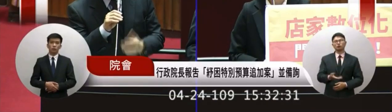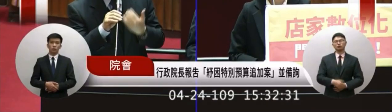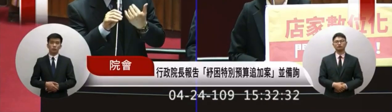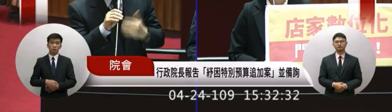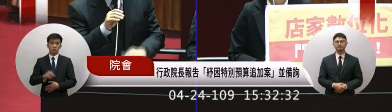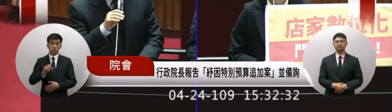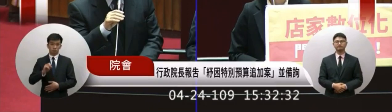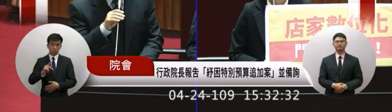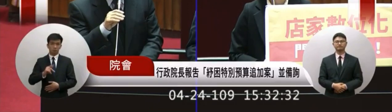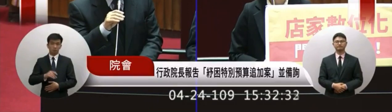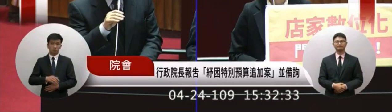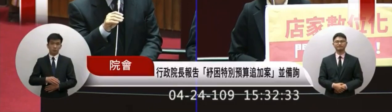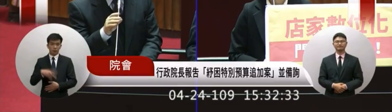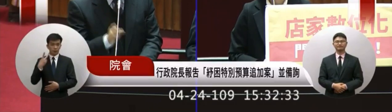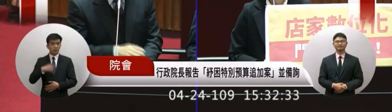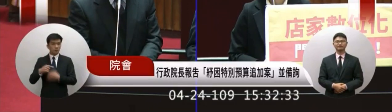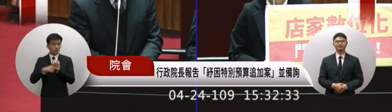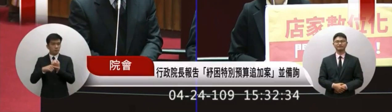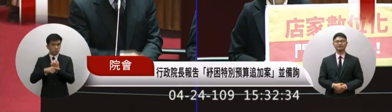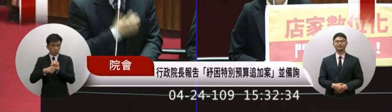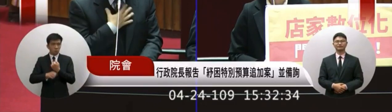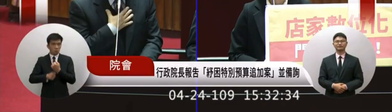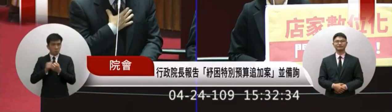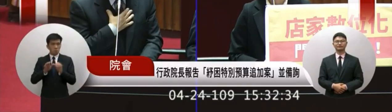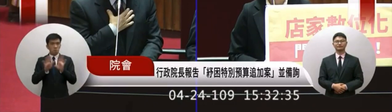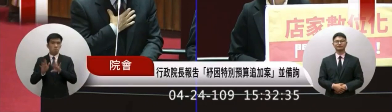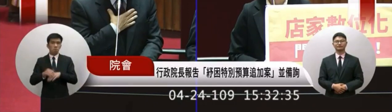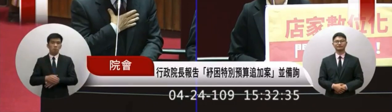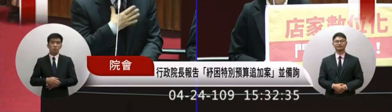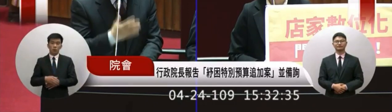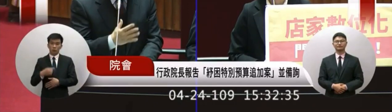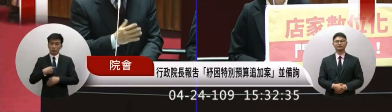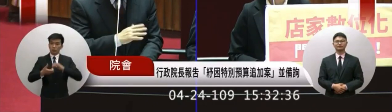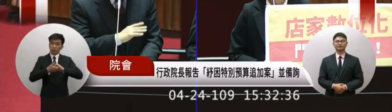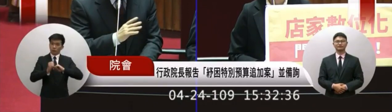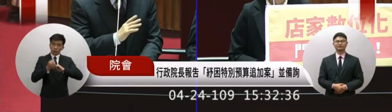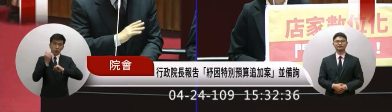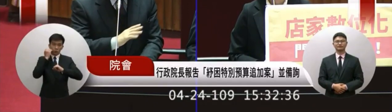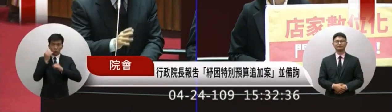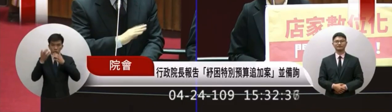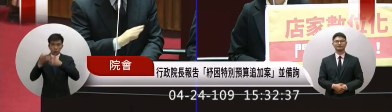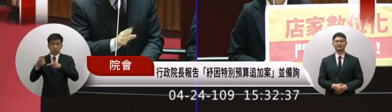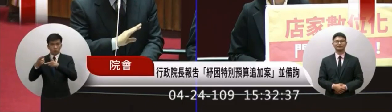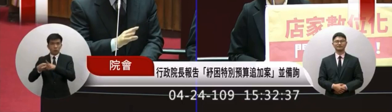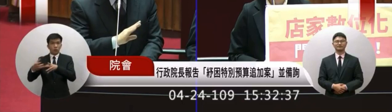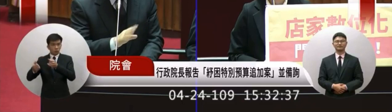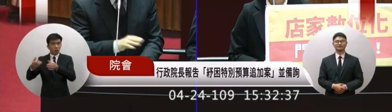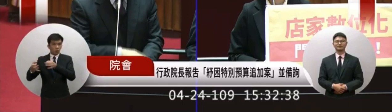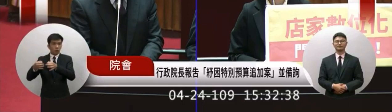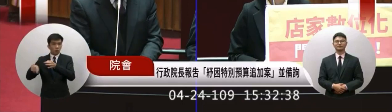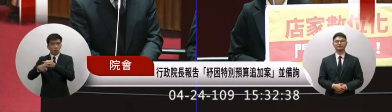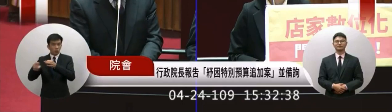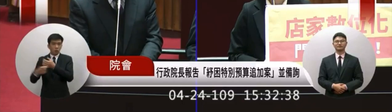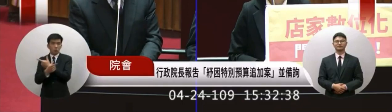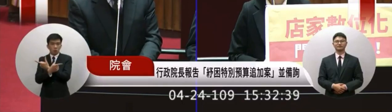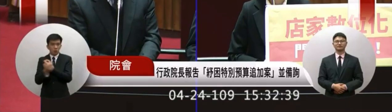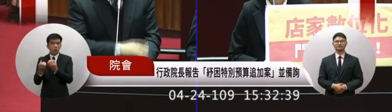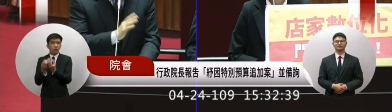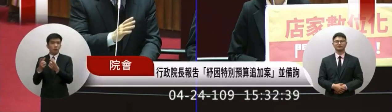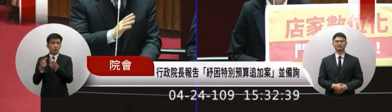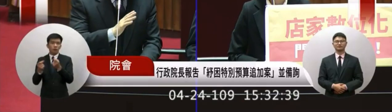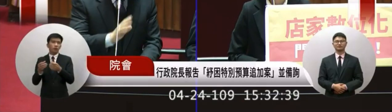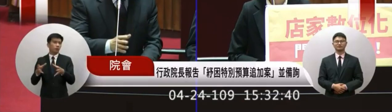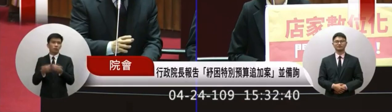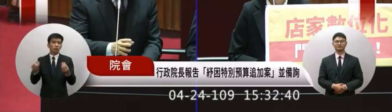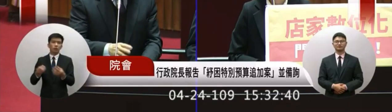委员，是不是我们在了解实际的情况？因为我们的定义就是小规模营业人一律都不用统一发票的，好，